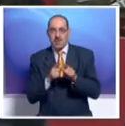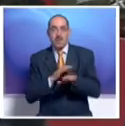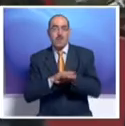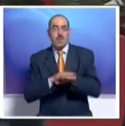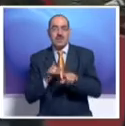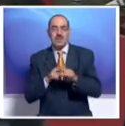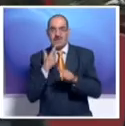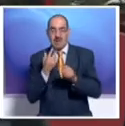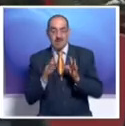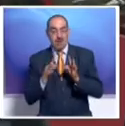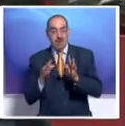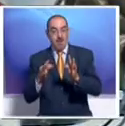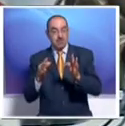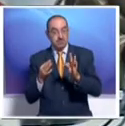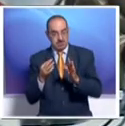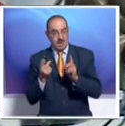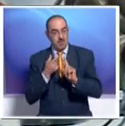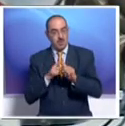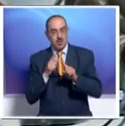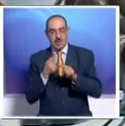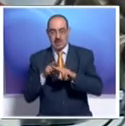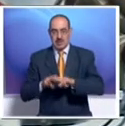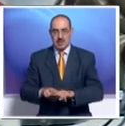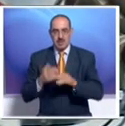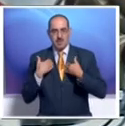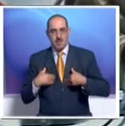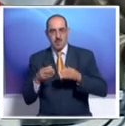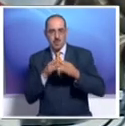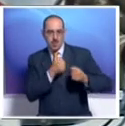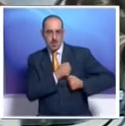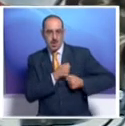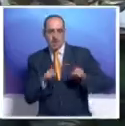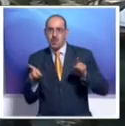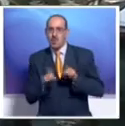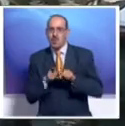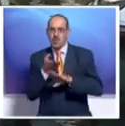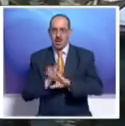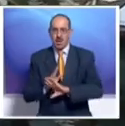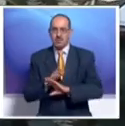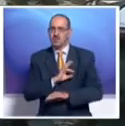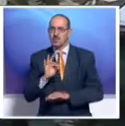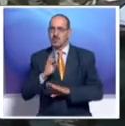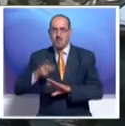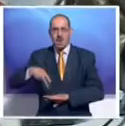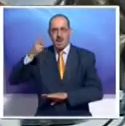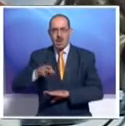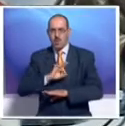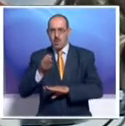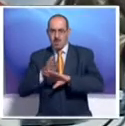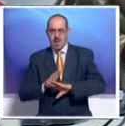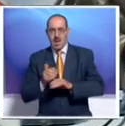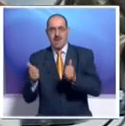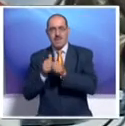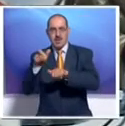يداهمنا، وبهذا يبقى الجيش الوطني الشعبي ويعتبر نفسه مجندا على الدوام، إلى جانب كافة